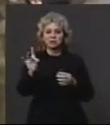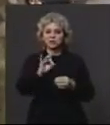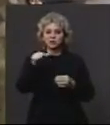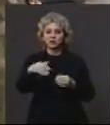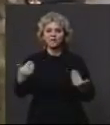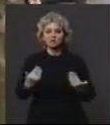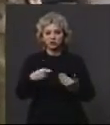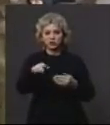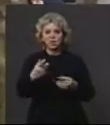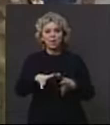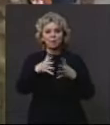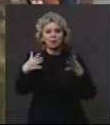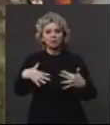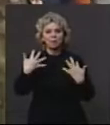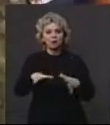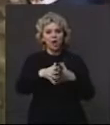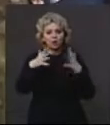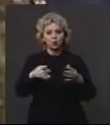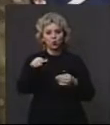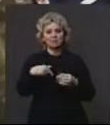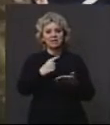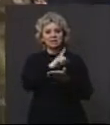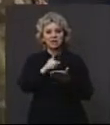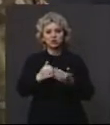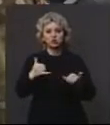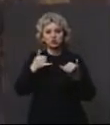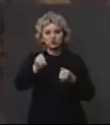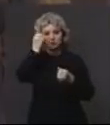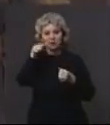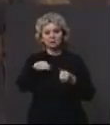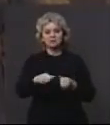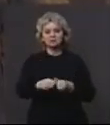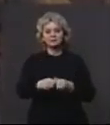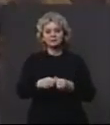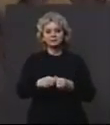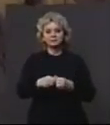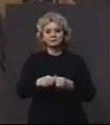Ростов, выжил. То есть масштабы потерь просто огромные, мы должны чтить память.